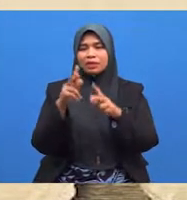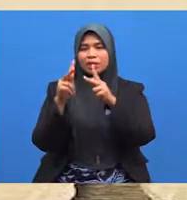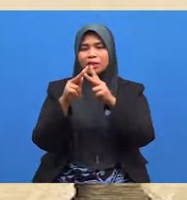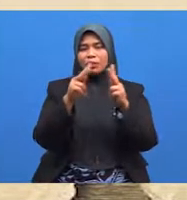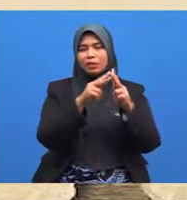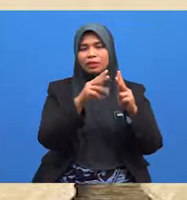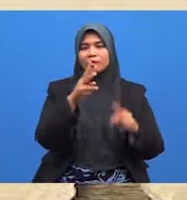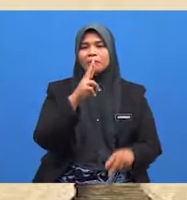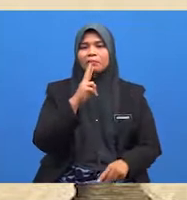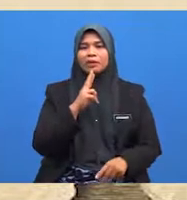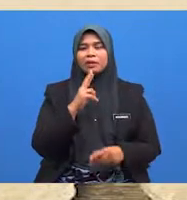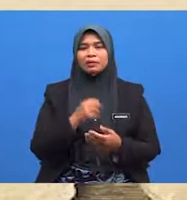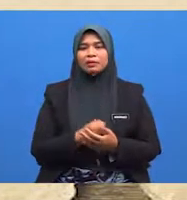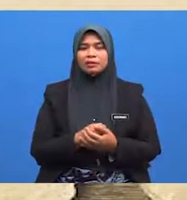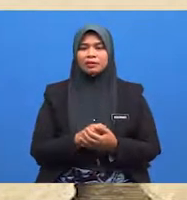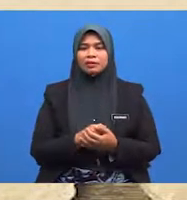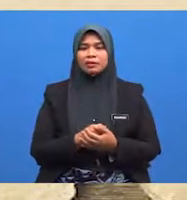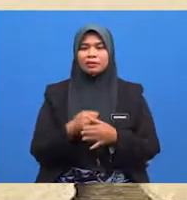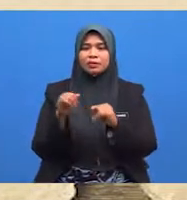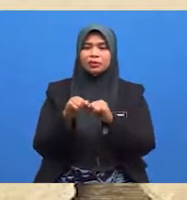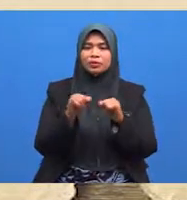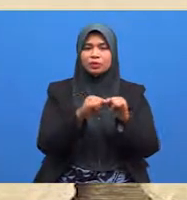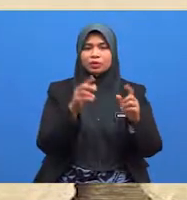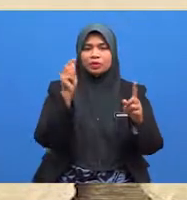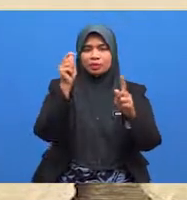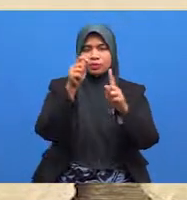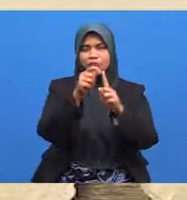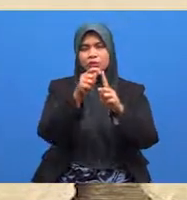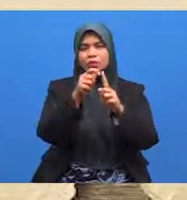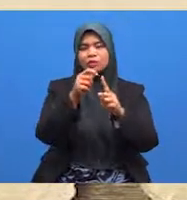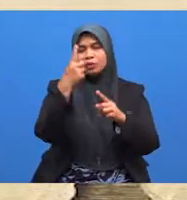Penggunaan bahan batuan merah sebagai struktur dinding seperti di